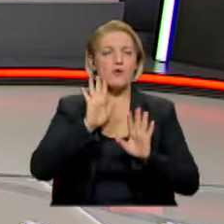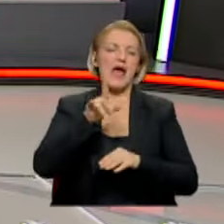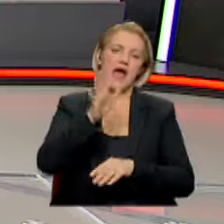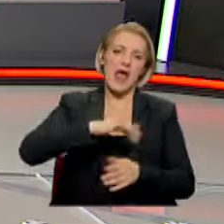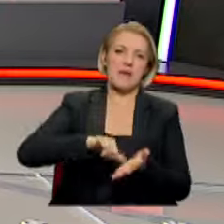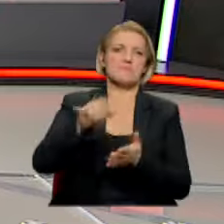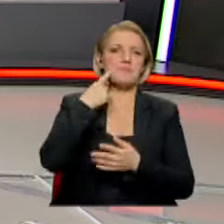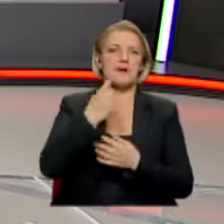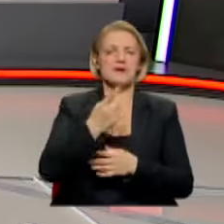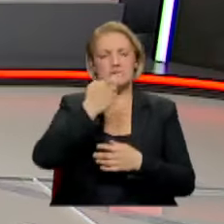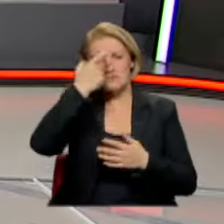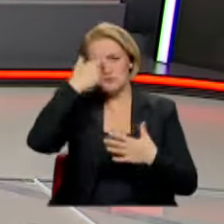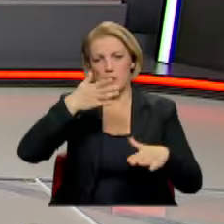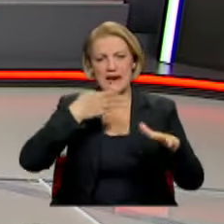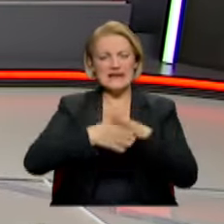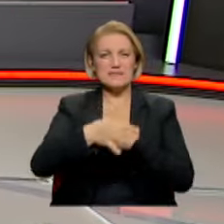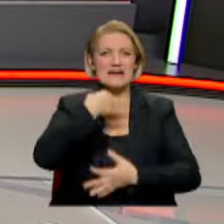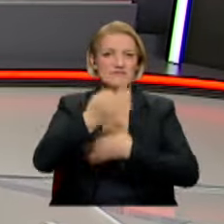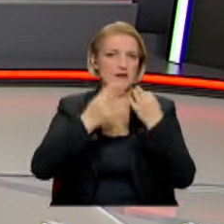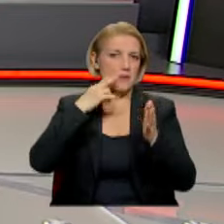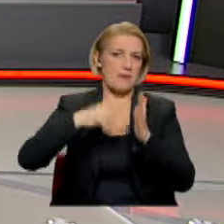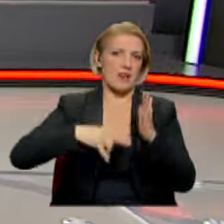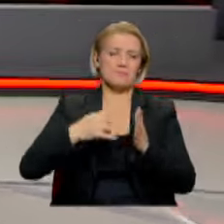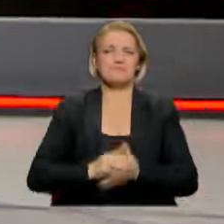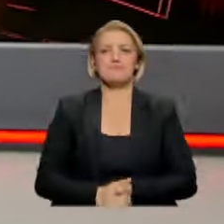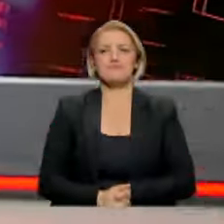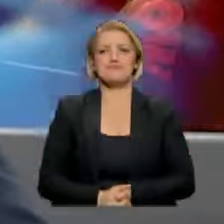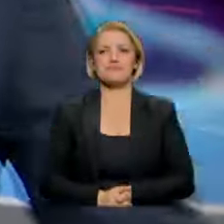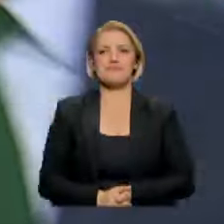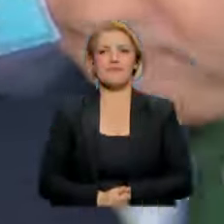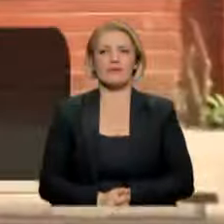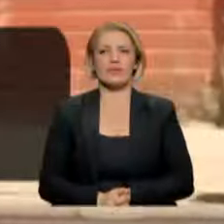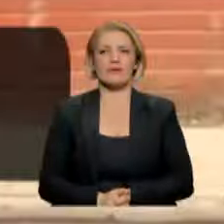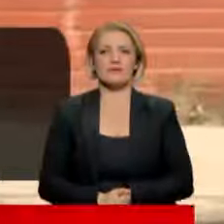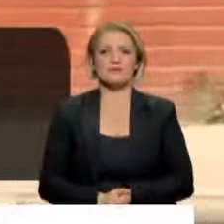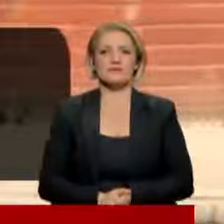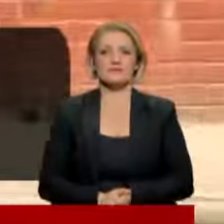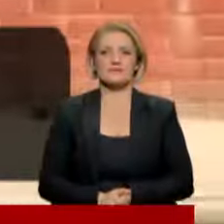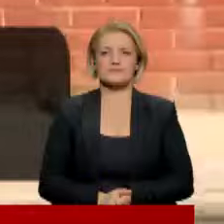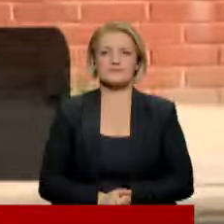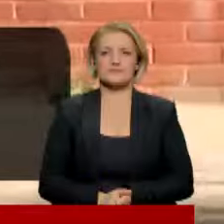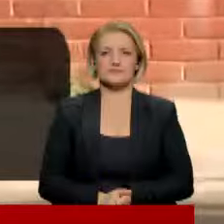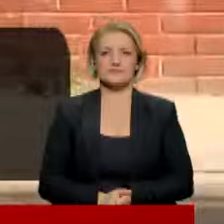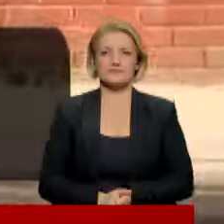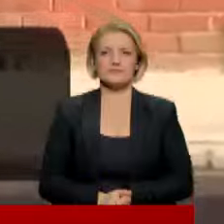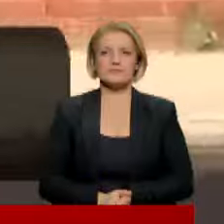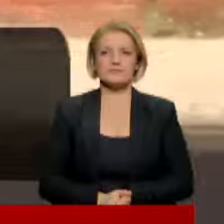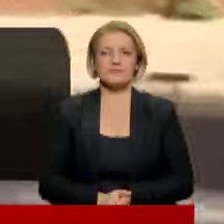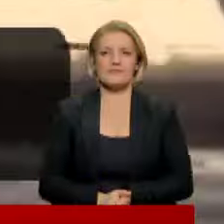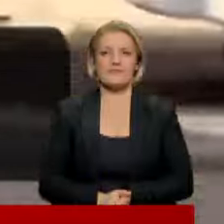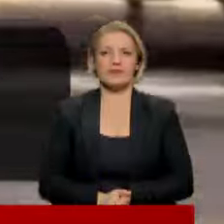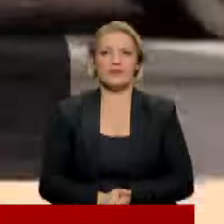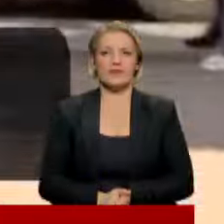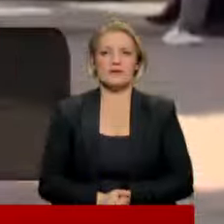bakacağız kan donduran ifadelere De bakalım şimdi t sed makamında